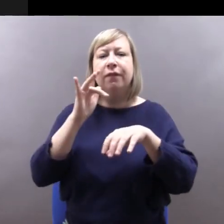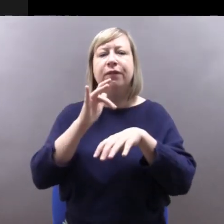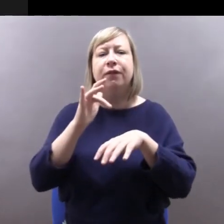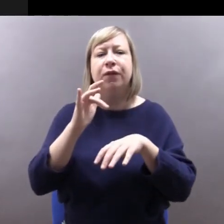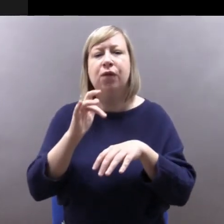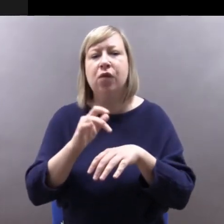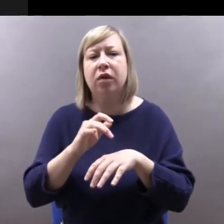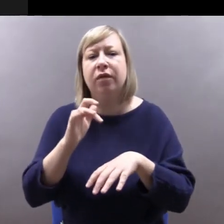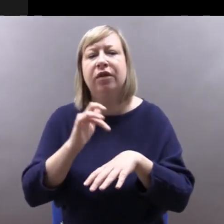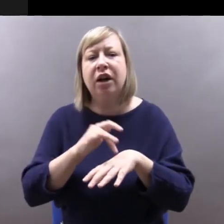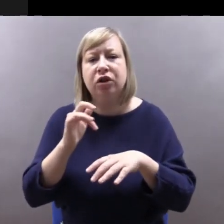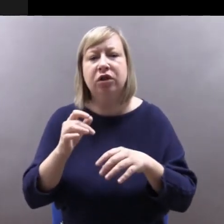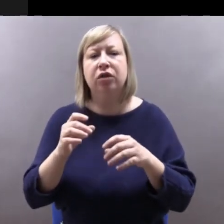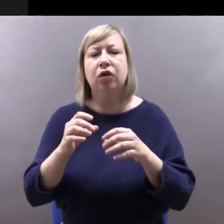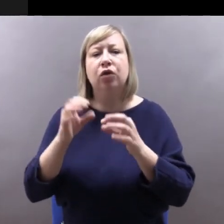Dobrze.